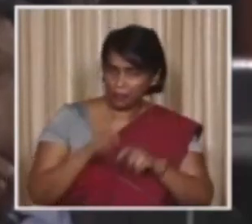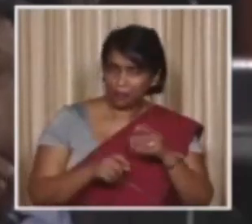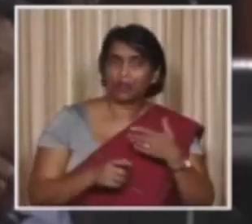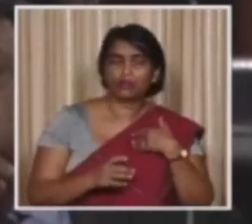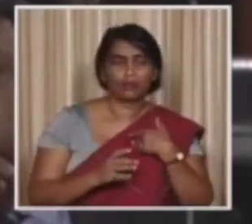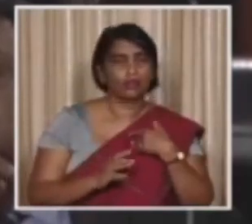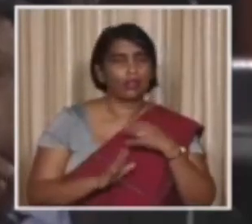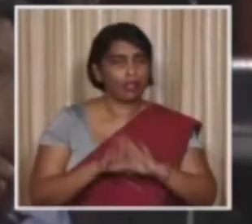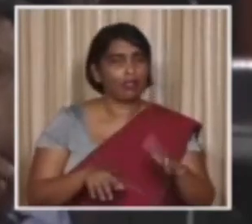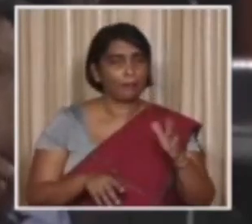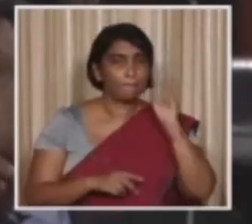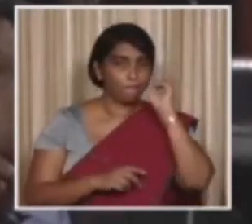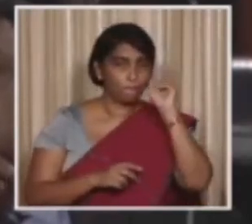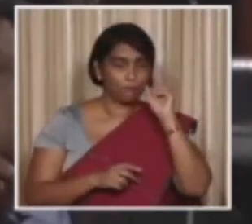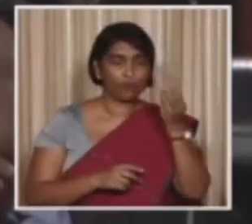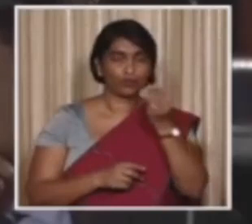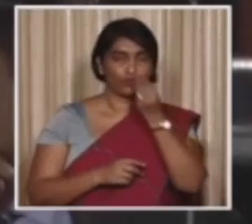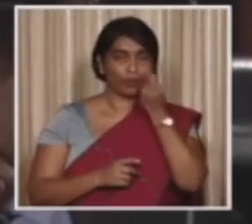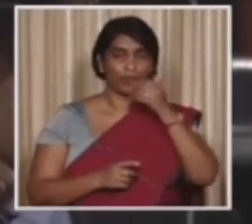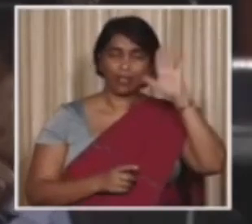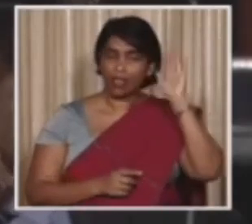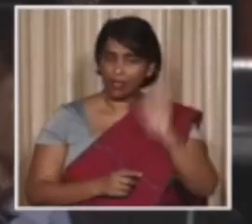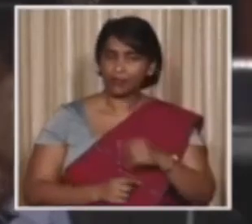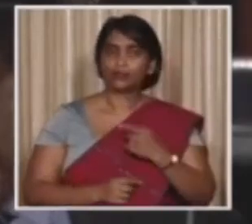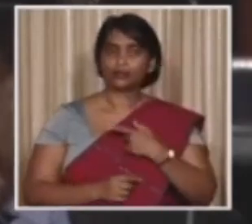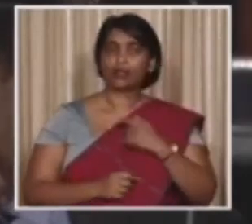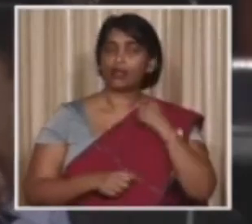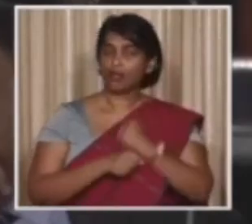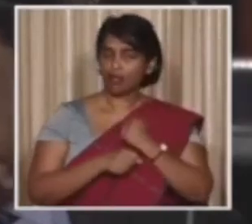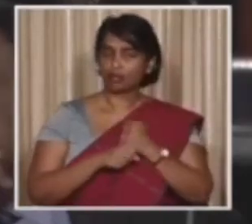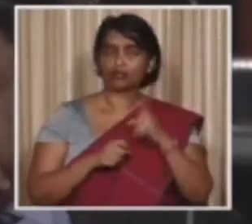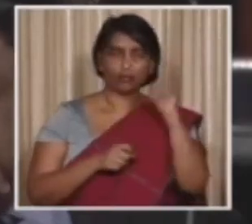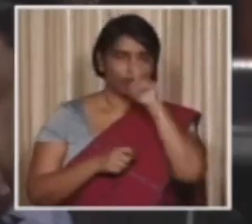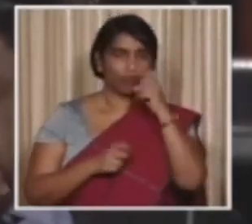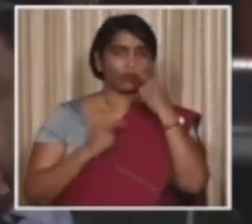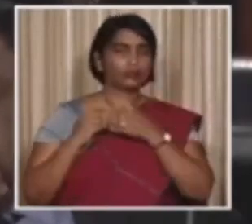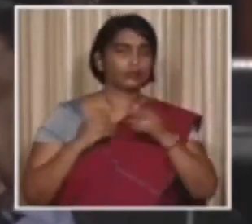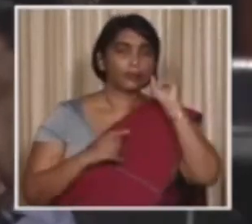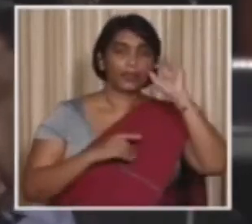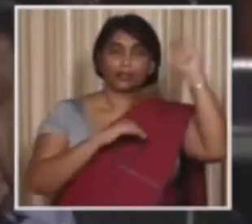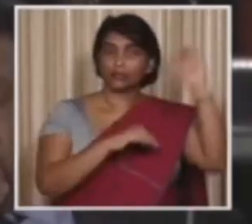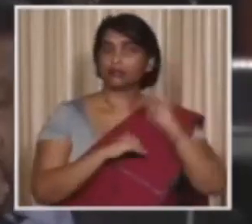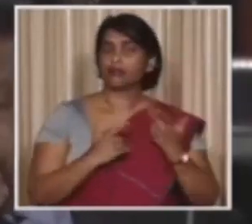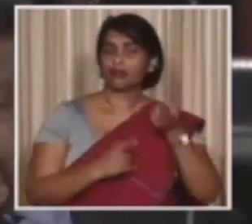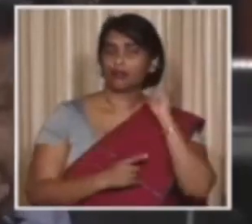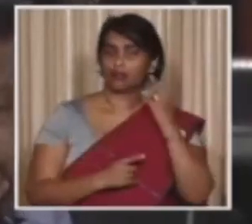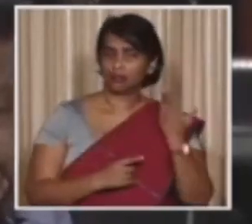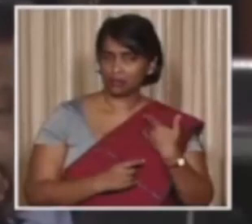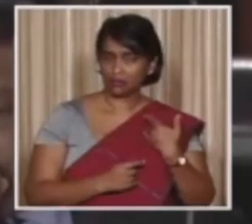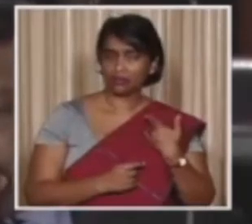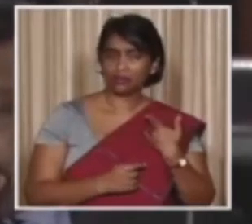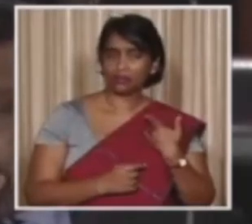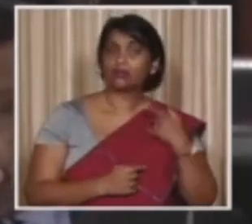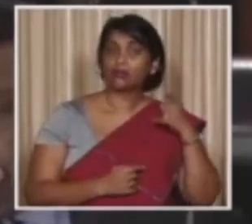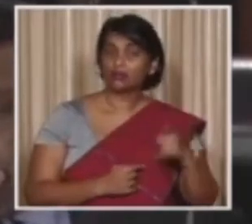අපේ දුවදරුවන්ට බිත්තරයක් ගන්න බිත්තරේ මිල අඩු කරන්න අපි ආණ්ඩුවක් හිටිට අපිට මාස දෙකක් ගිහිල්ලා දෙනවා බිත්තර ටිකම ගේන්න.